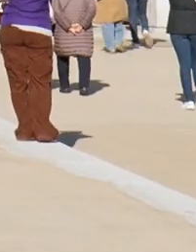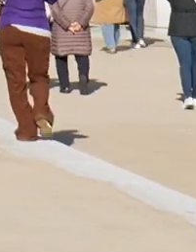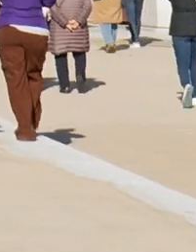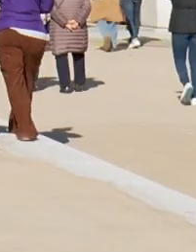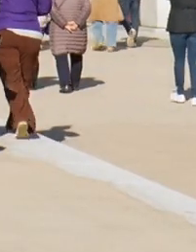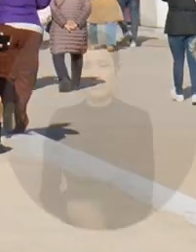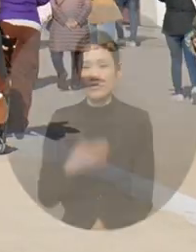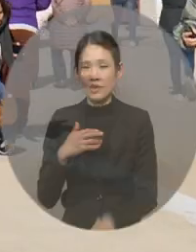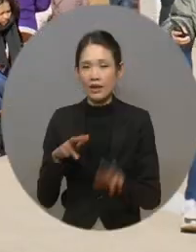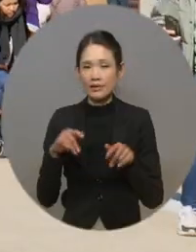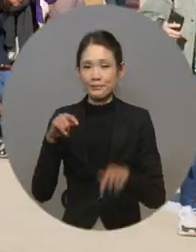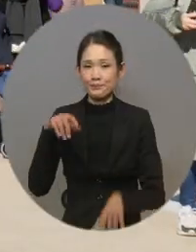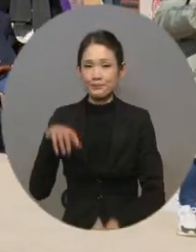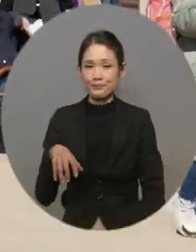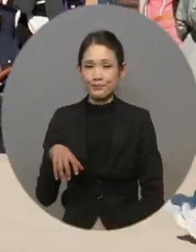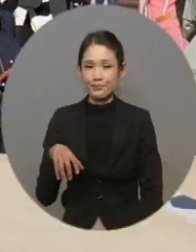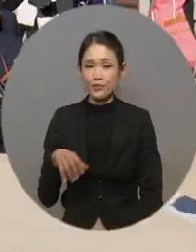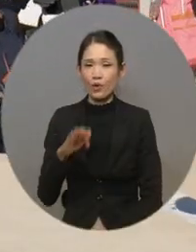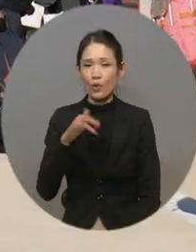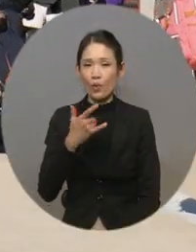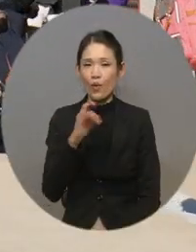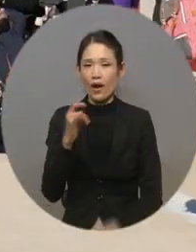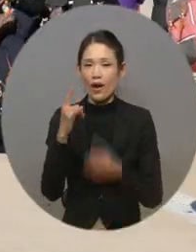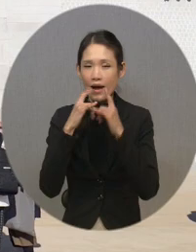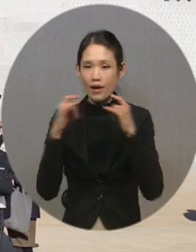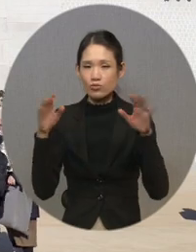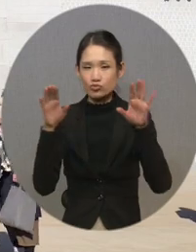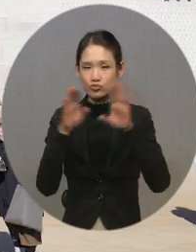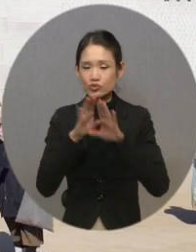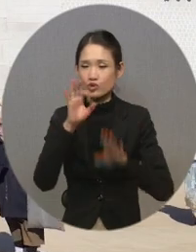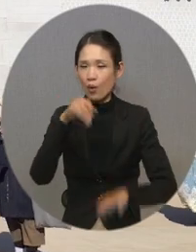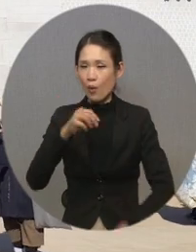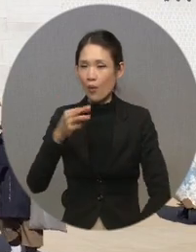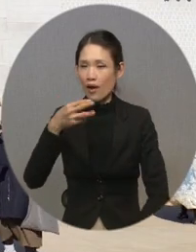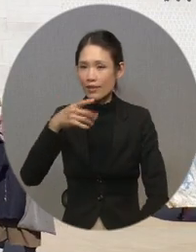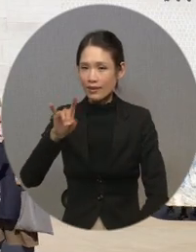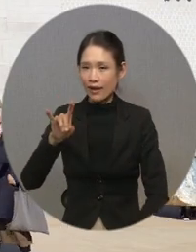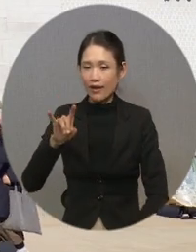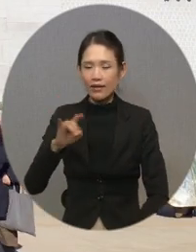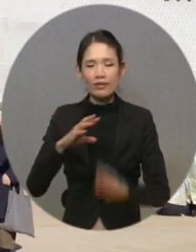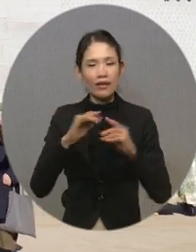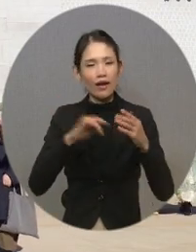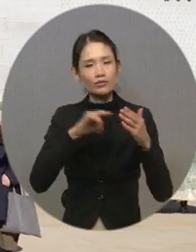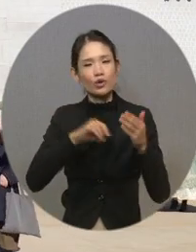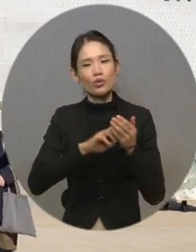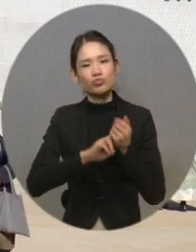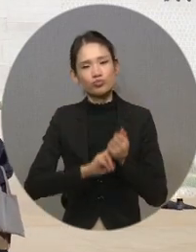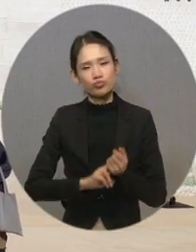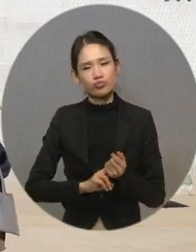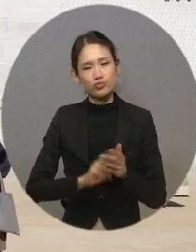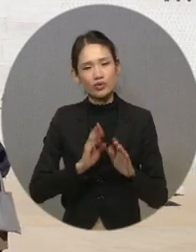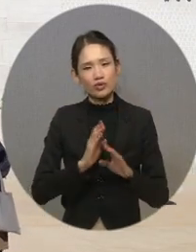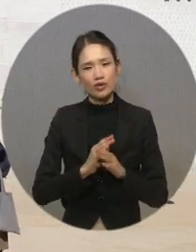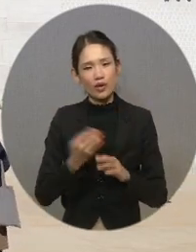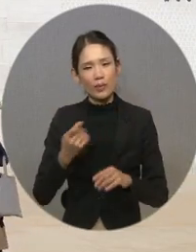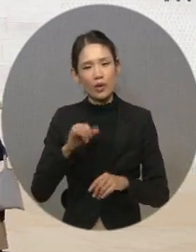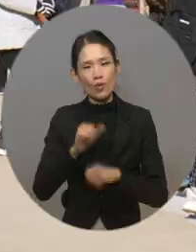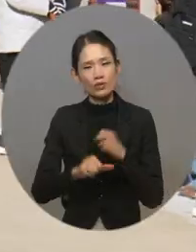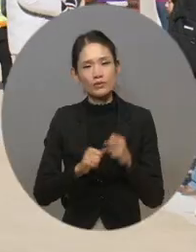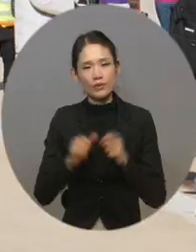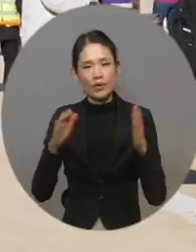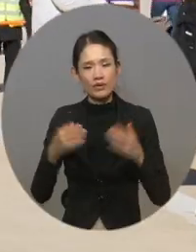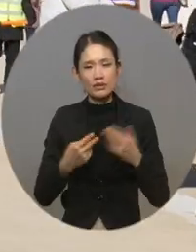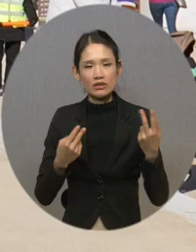제가 지금 서 있는 이곳은 광화문 월대입니다. 땅속에 묻혀 있다가 150여 년 만인 2023년